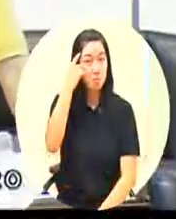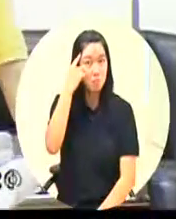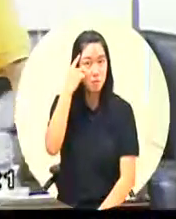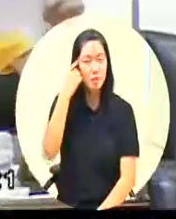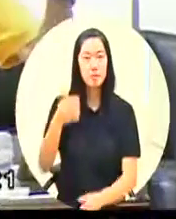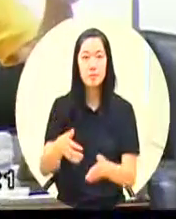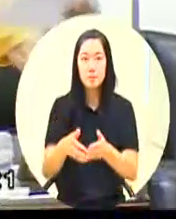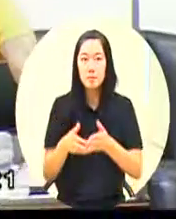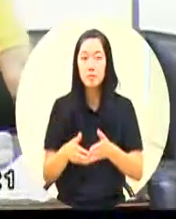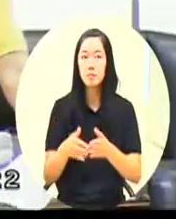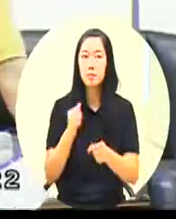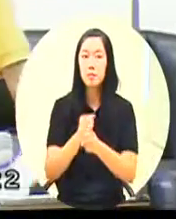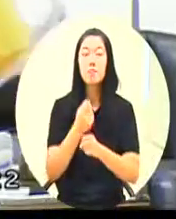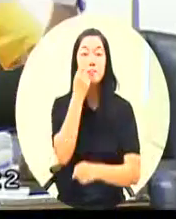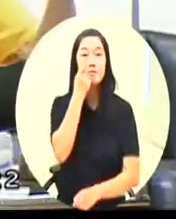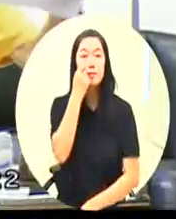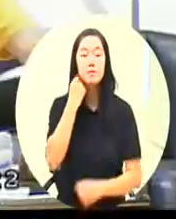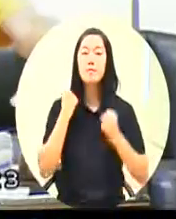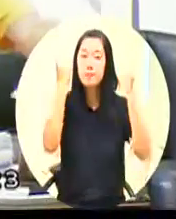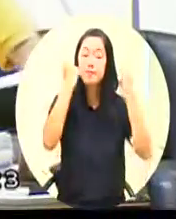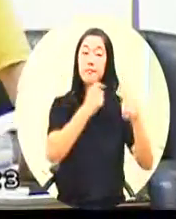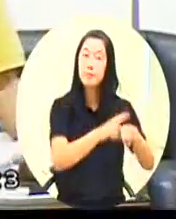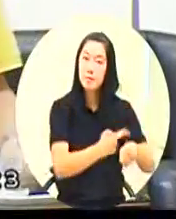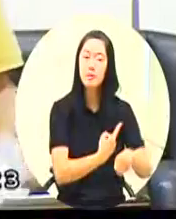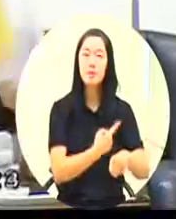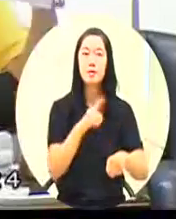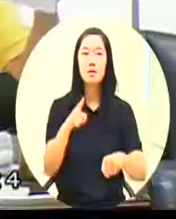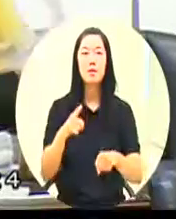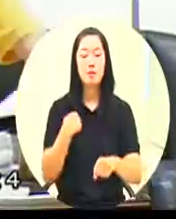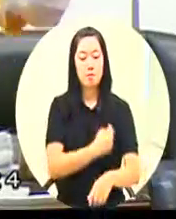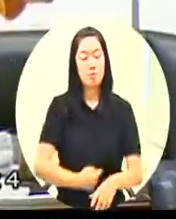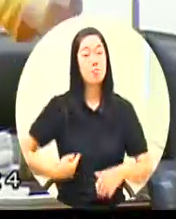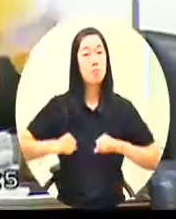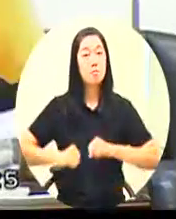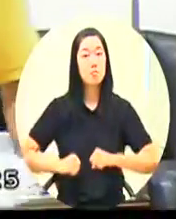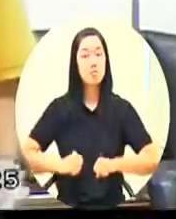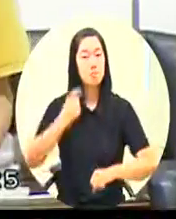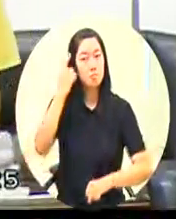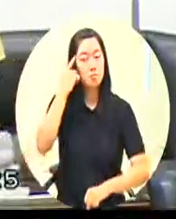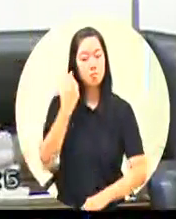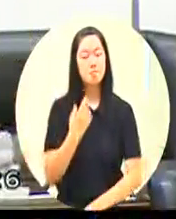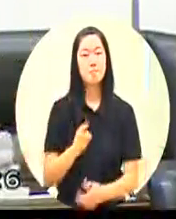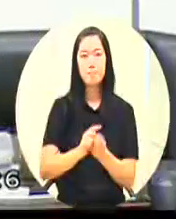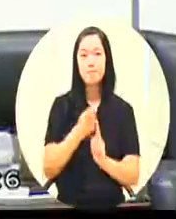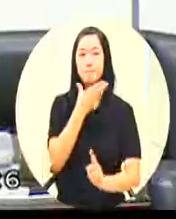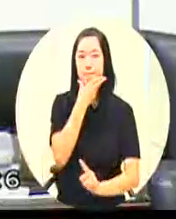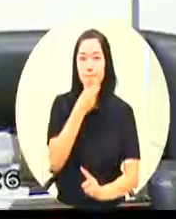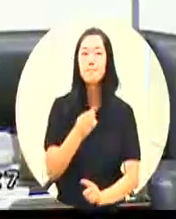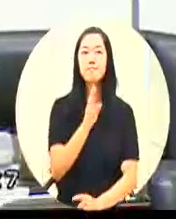成喜欢运动的习惯。就有健康的观念，然后才会有幸福的这个希望。